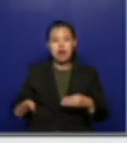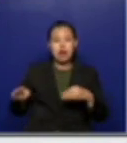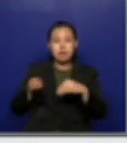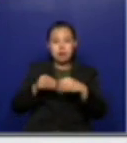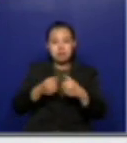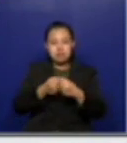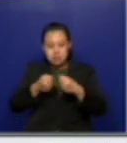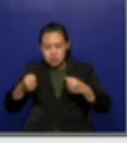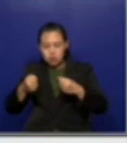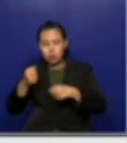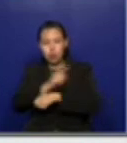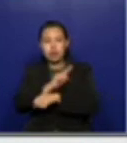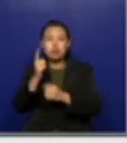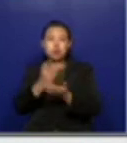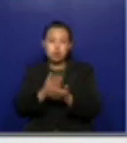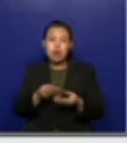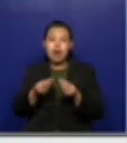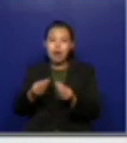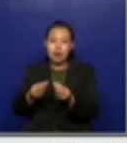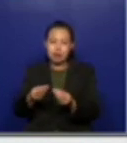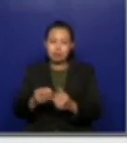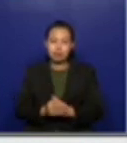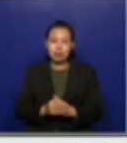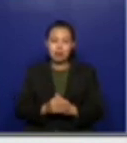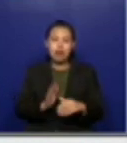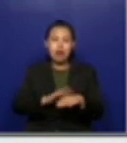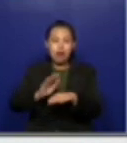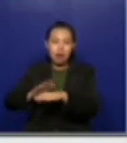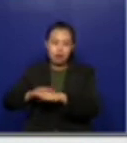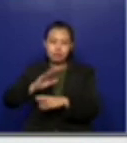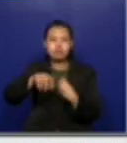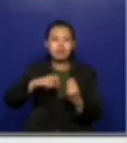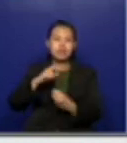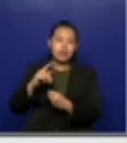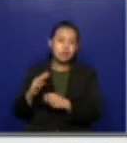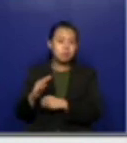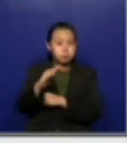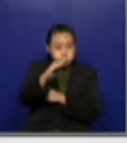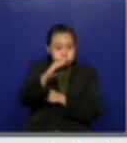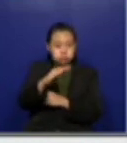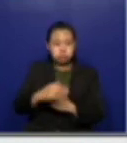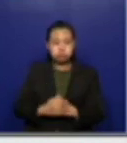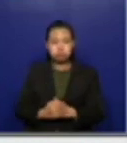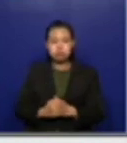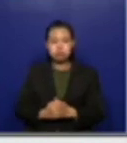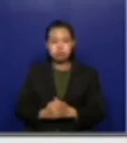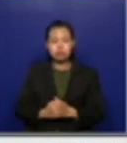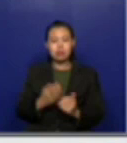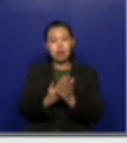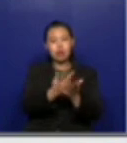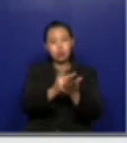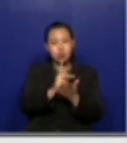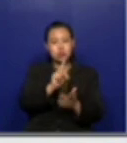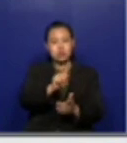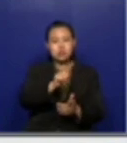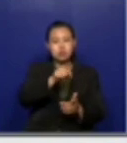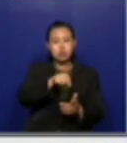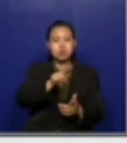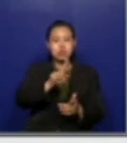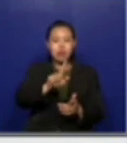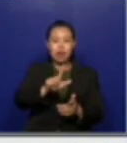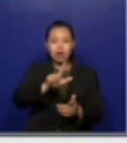อกต่อท่านประธานครับนอกจากนี้ครับพอท่านนายกรัฐมนตรีกู้เงิน1ล้านล้านบาทมาแก้ปัญหาสุดท้ายก็ใช้นโยบาย